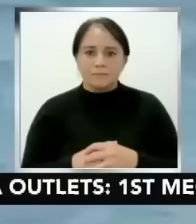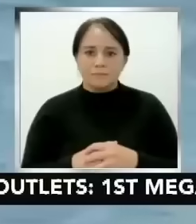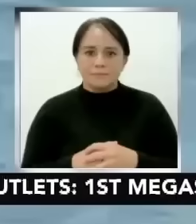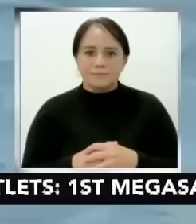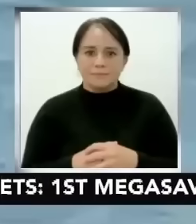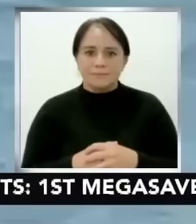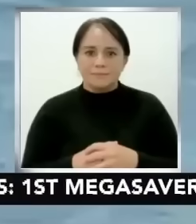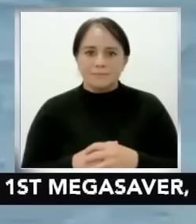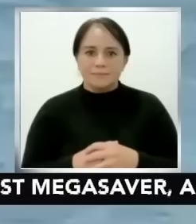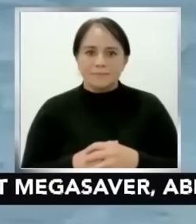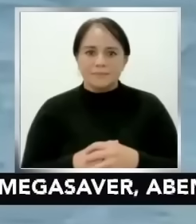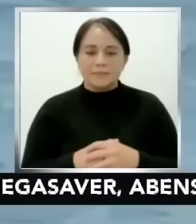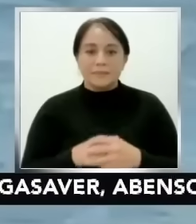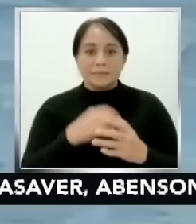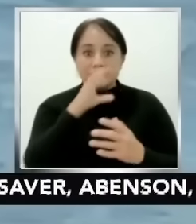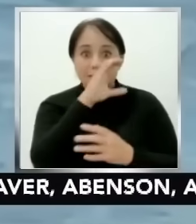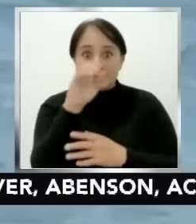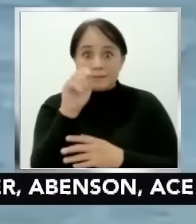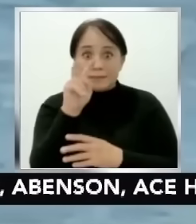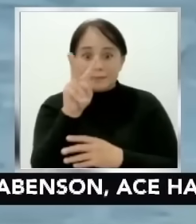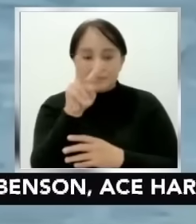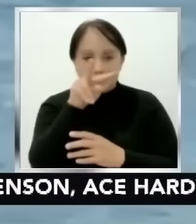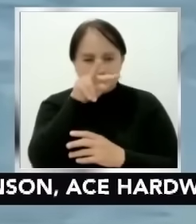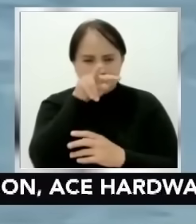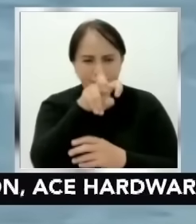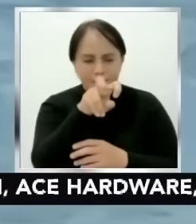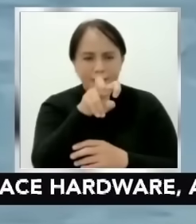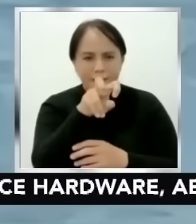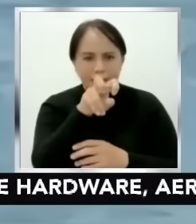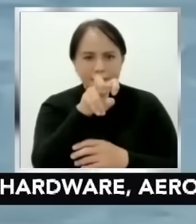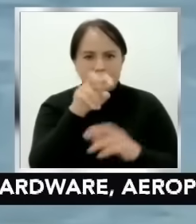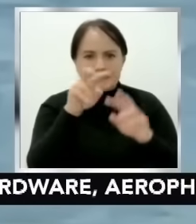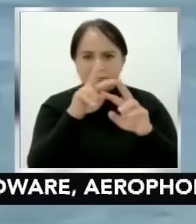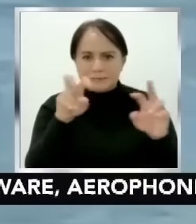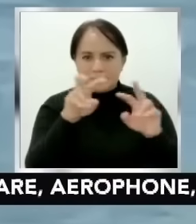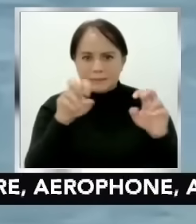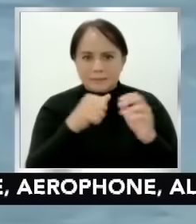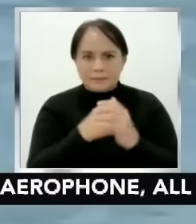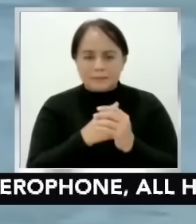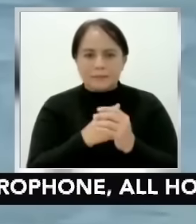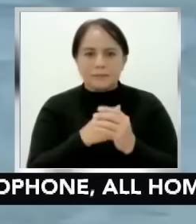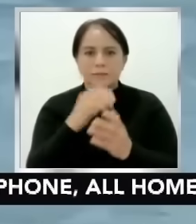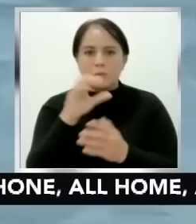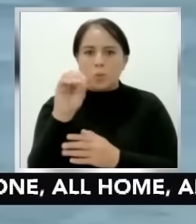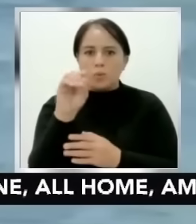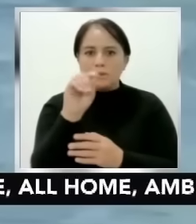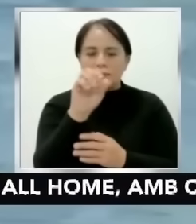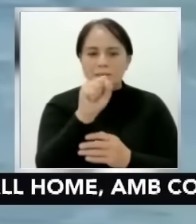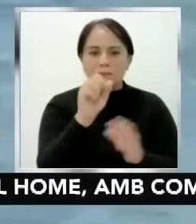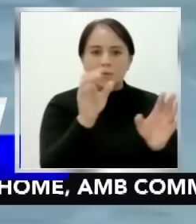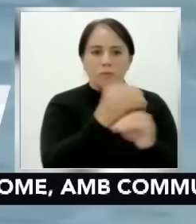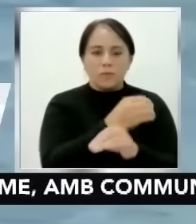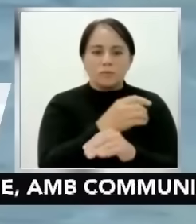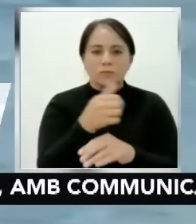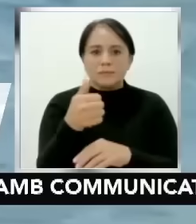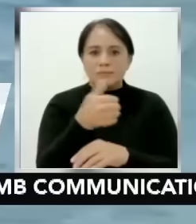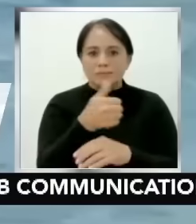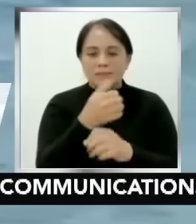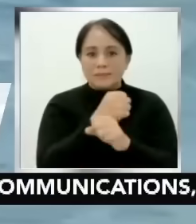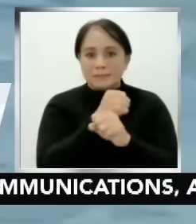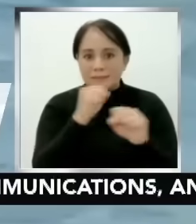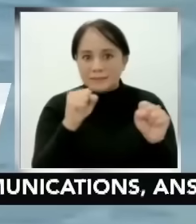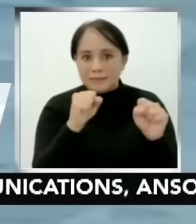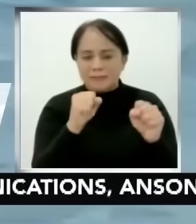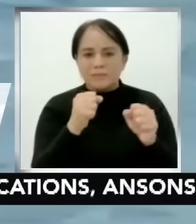Ang kuha ng CCTV ang sentro ngayon ng imbestigasyon ng OTS o Office for Transportation Security tungkol sa